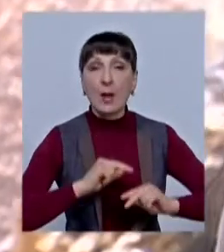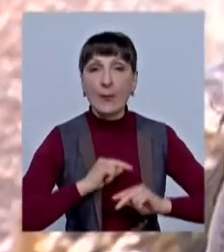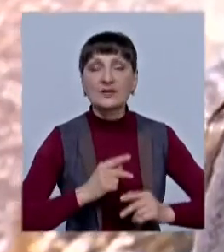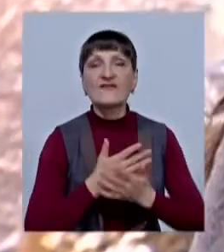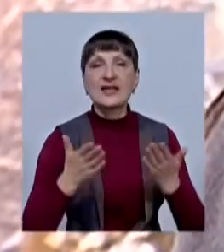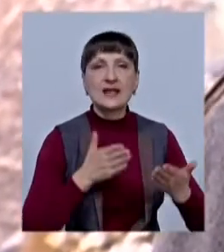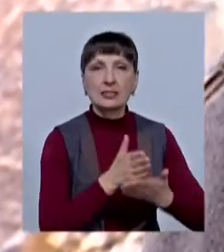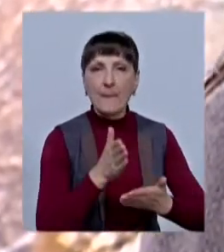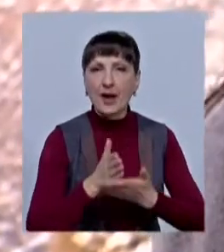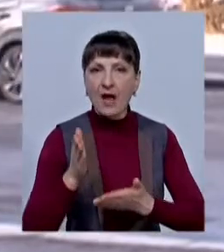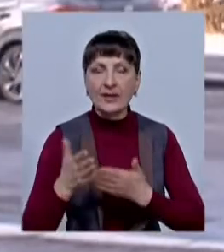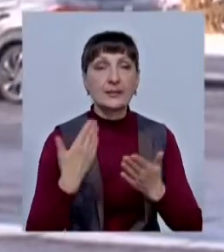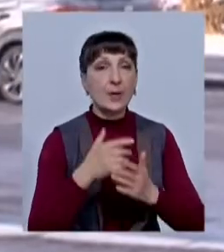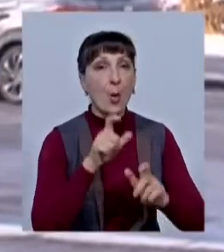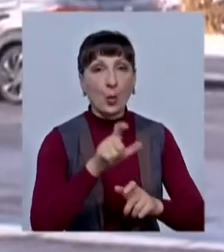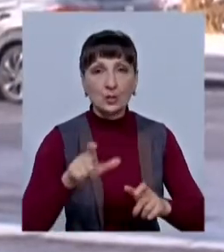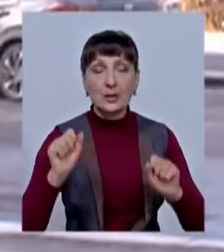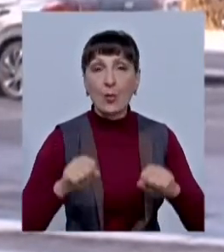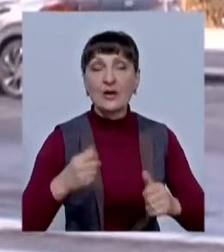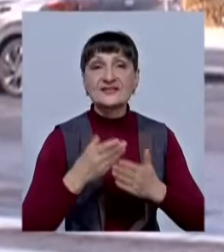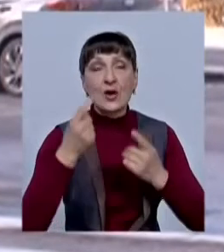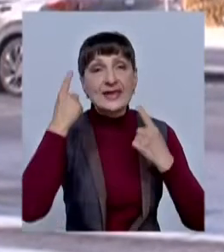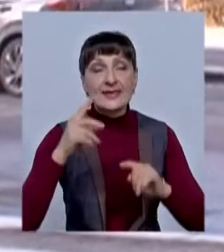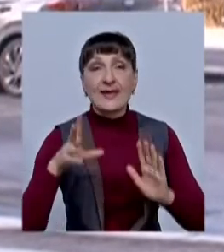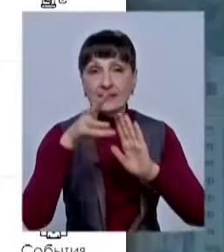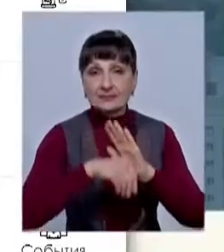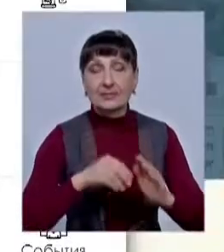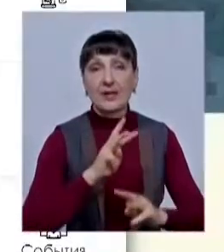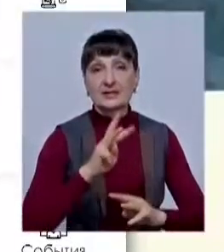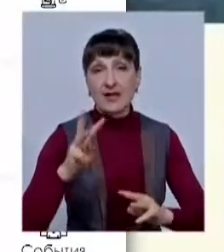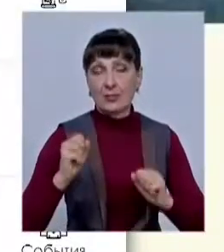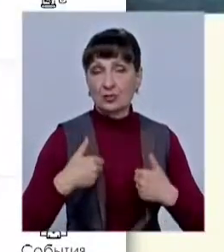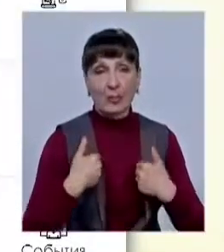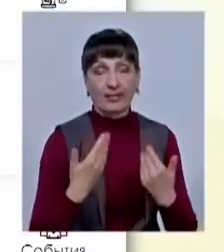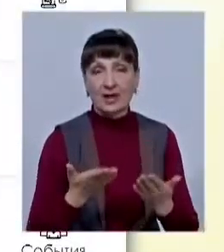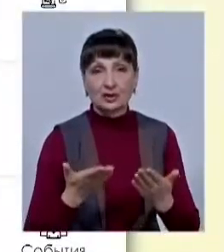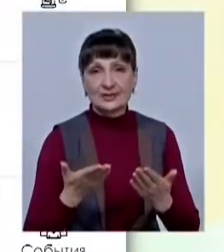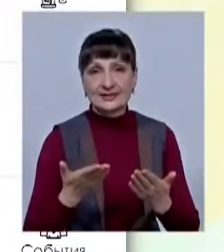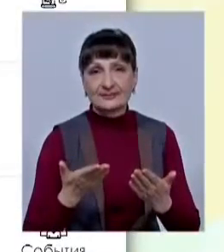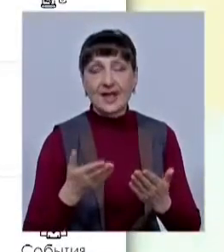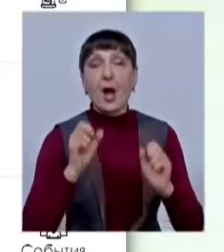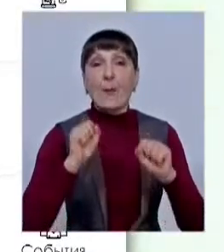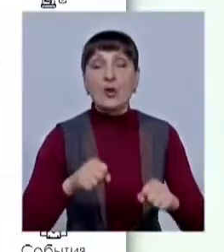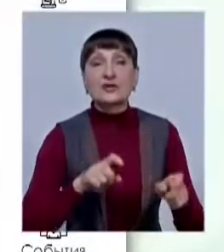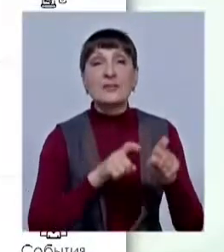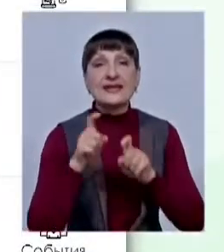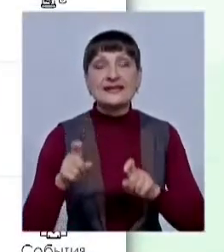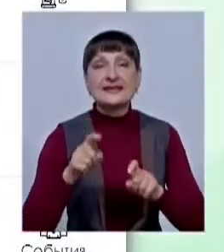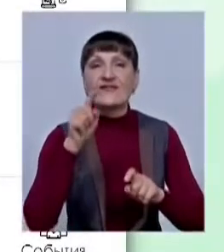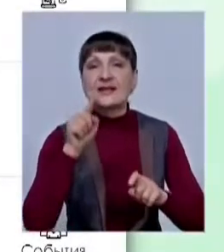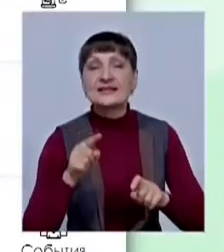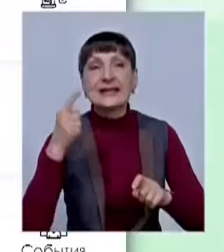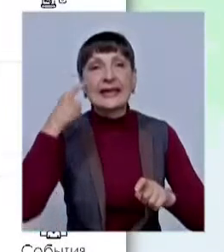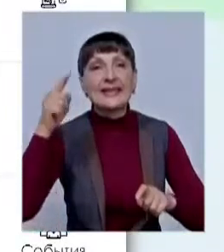нескольких направлениях. К примеру, у горожан есть возможность воплотить свои идеи в жизнь. На сайте digital-almaty.kz можно перейти в раздел «Идеи»